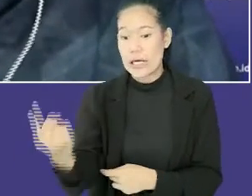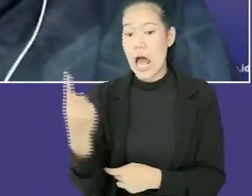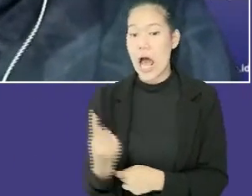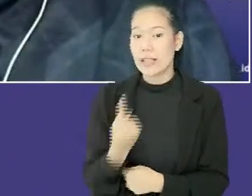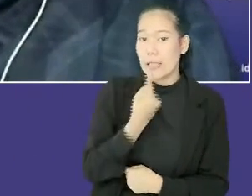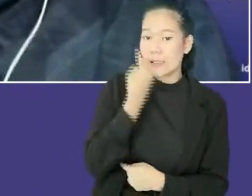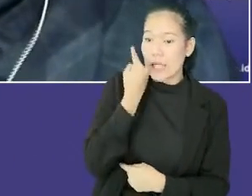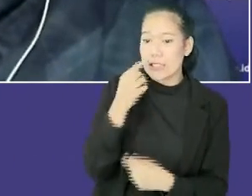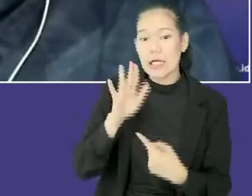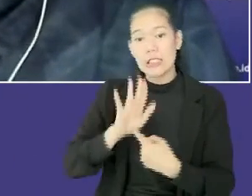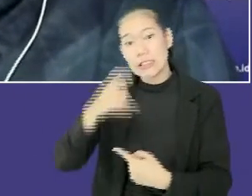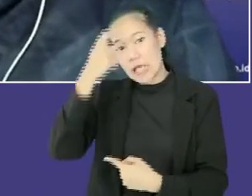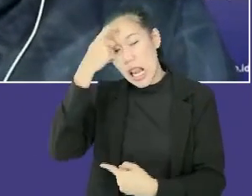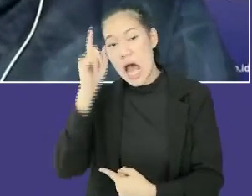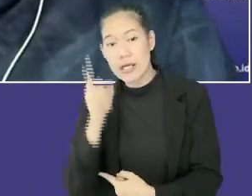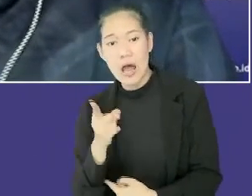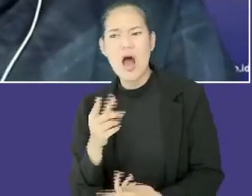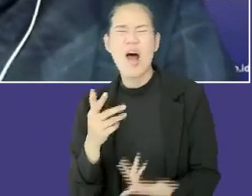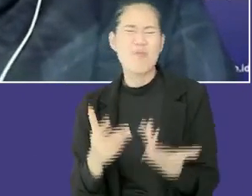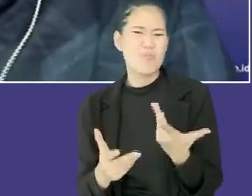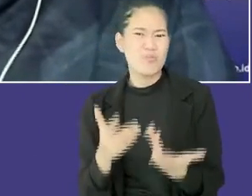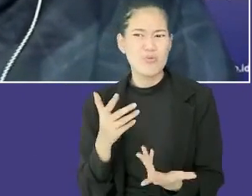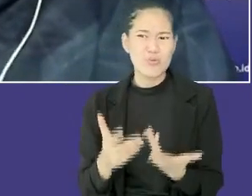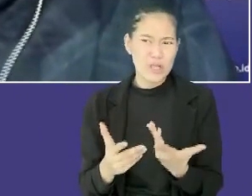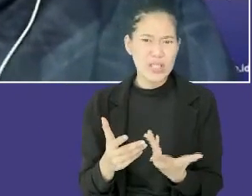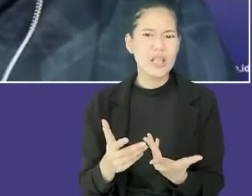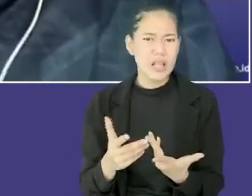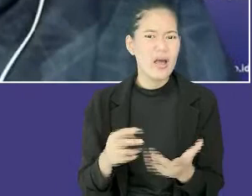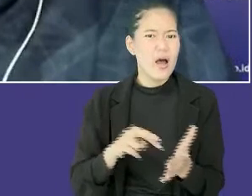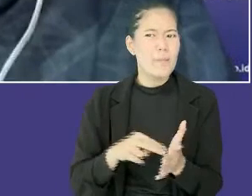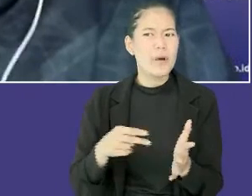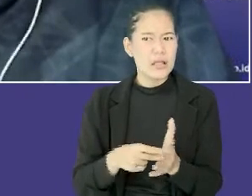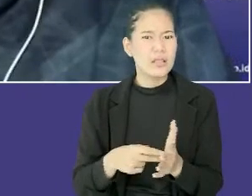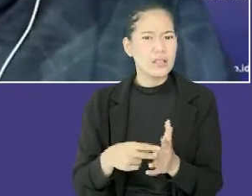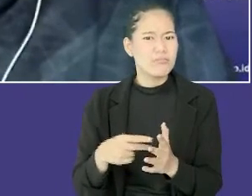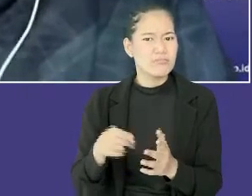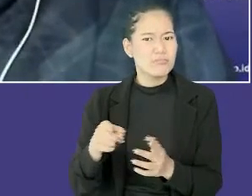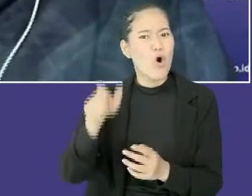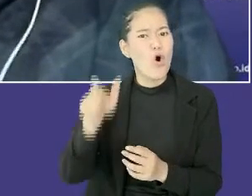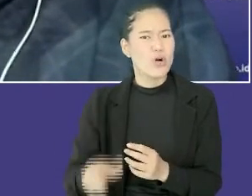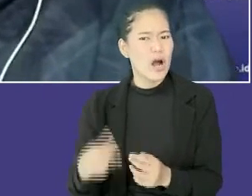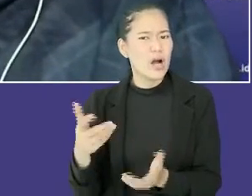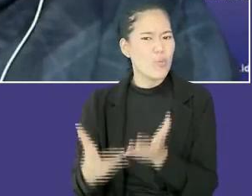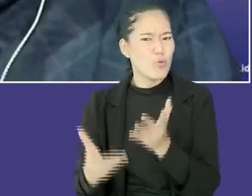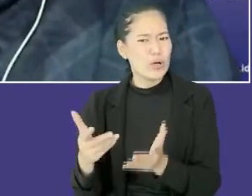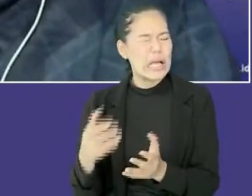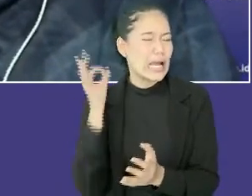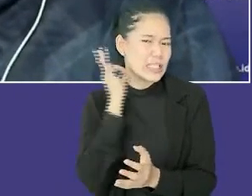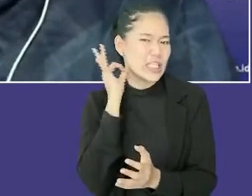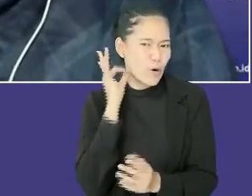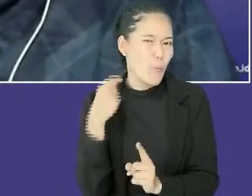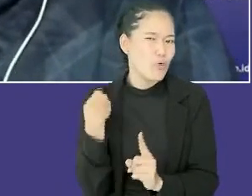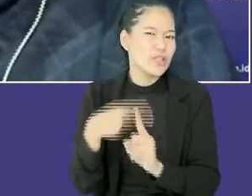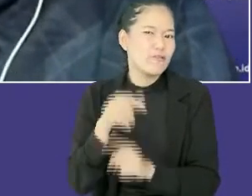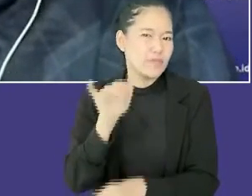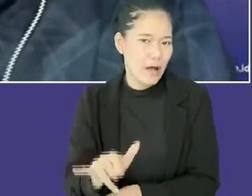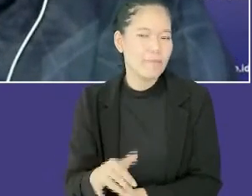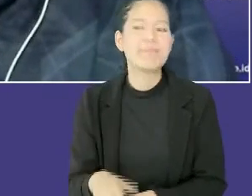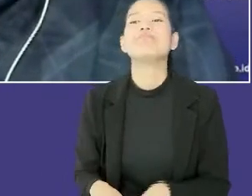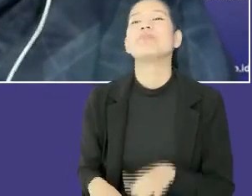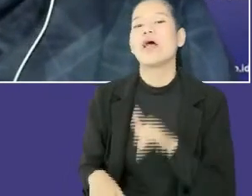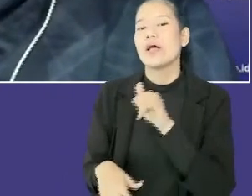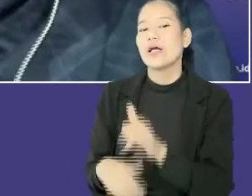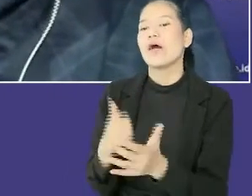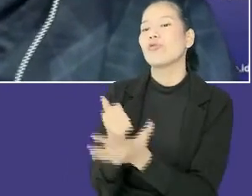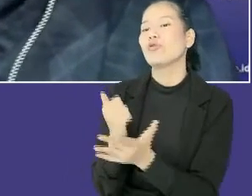dan gejala kemungkinannya besar kemungkinan ketinggian dong kemudian jadi Positif itu tidak Iya jadi memang setiap negara